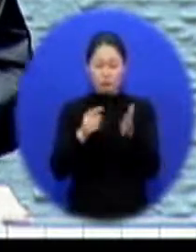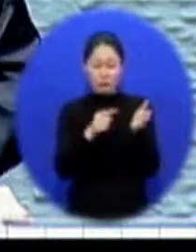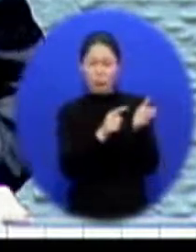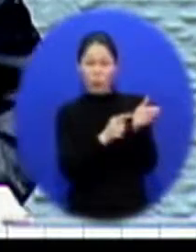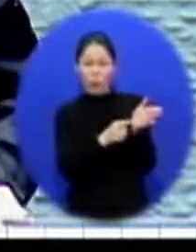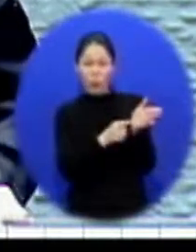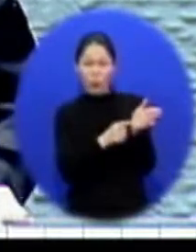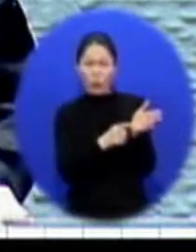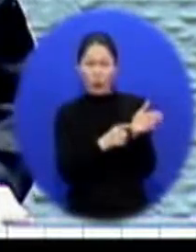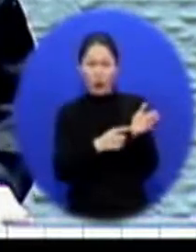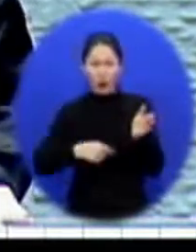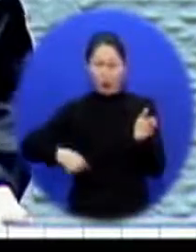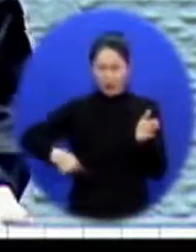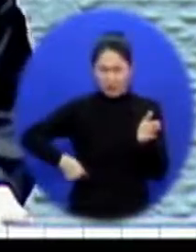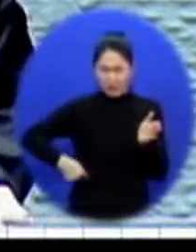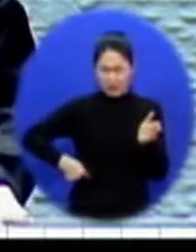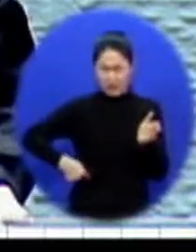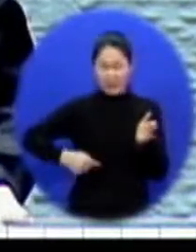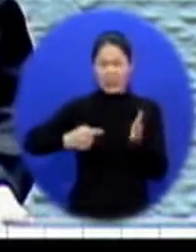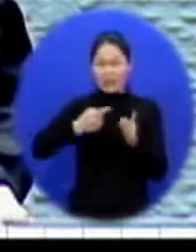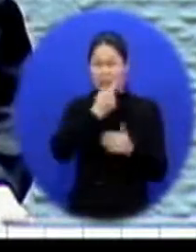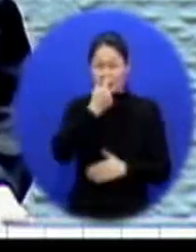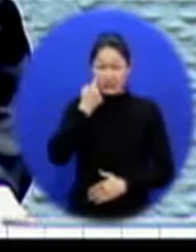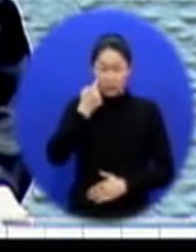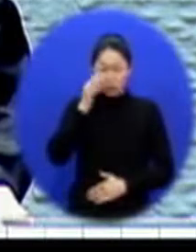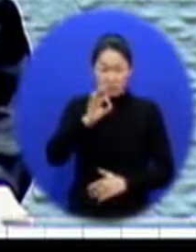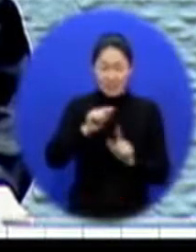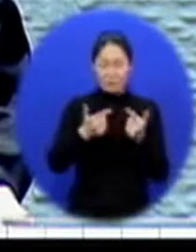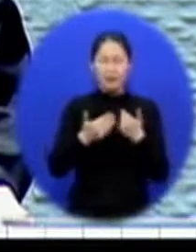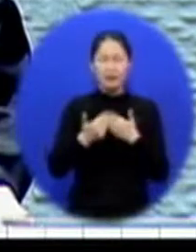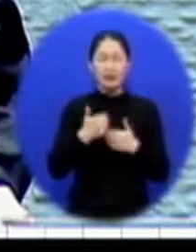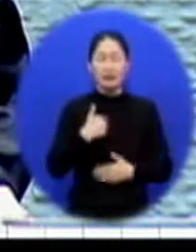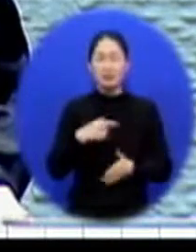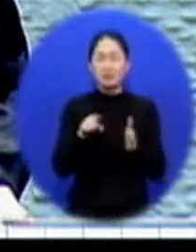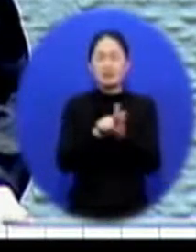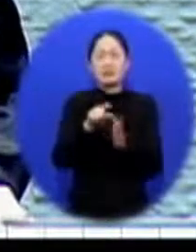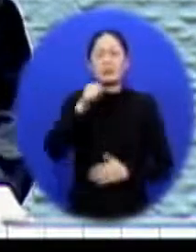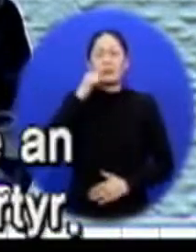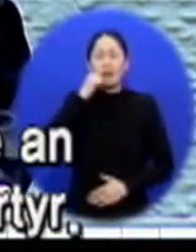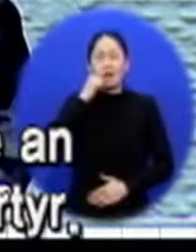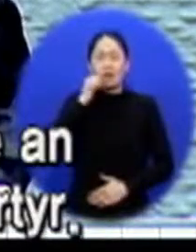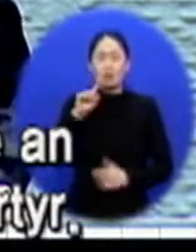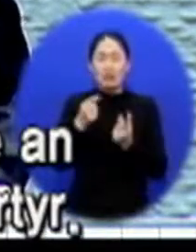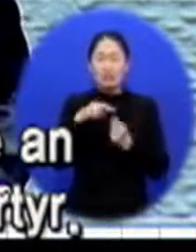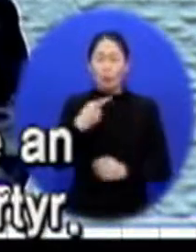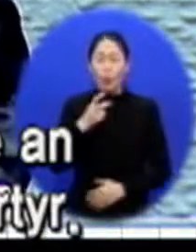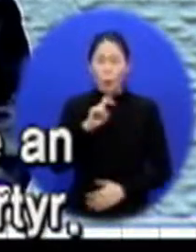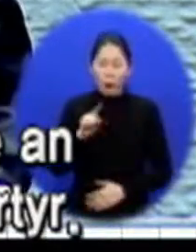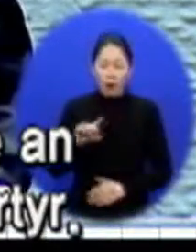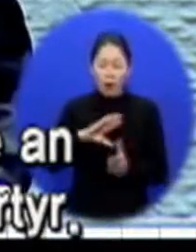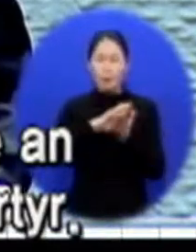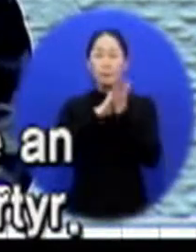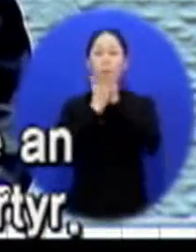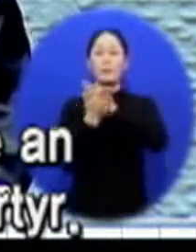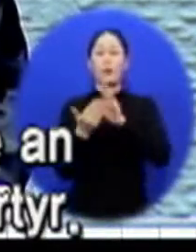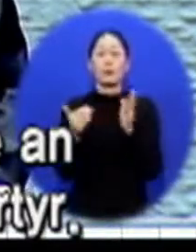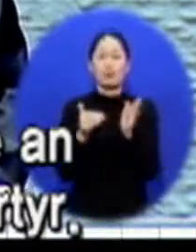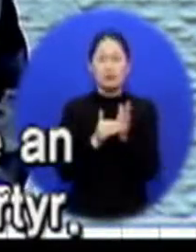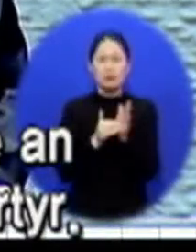옆구리에 창작 손가락 집어넣어 보지 못하면 난 믿을수가 없다 그랬던 도마가 변해서